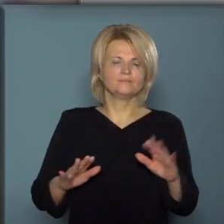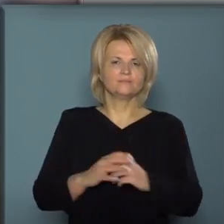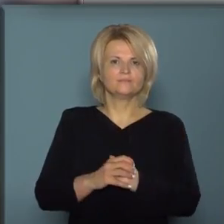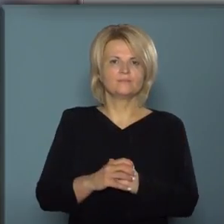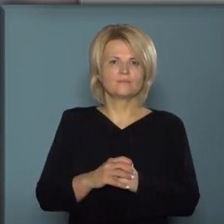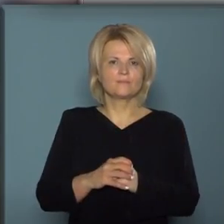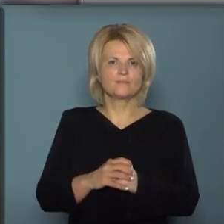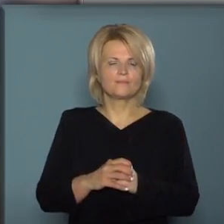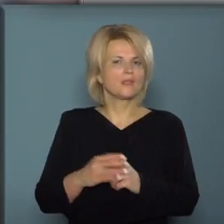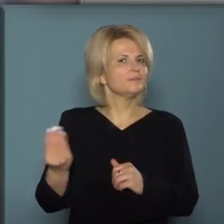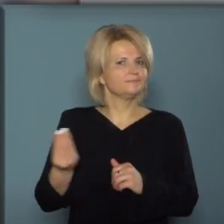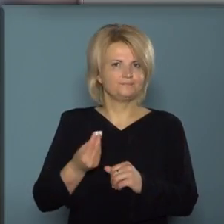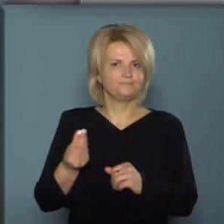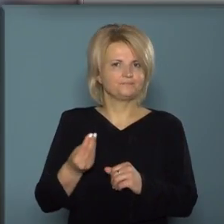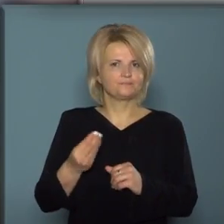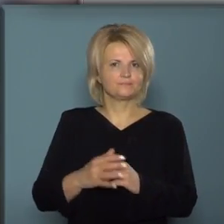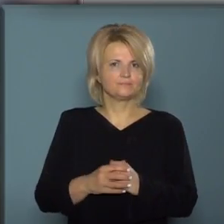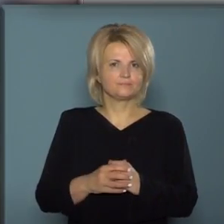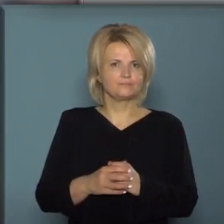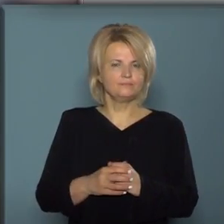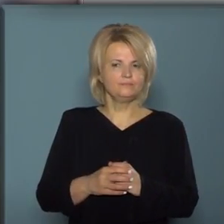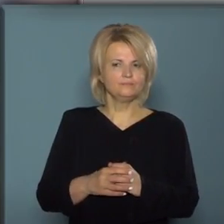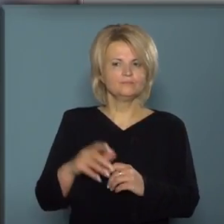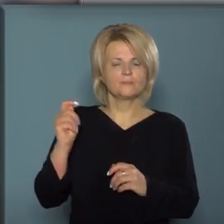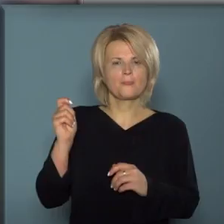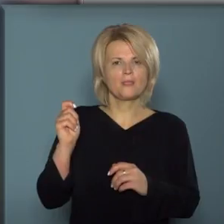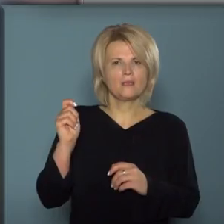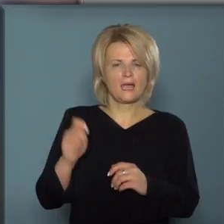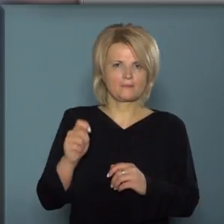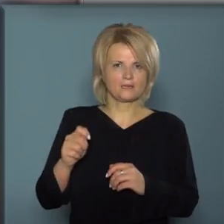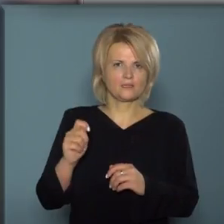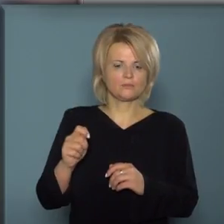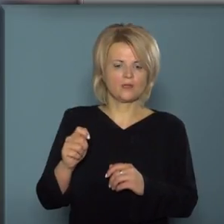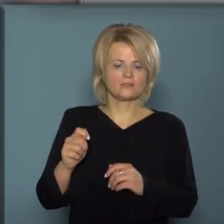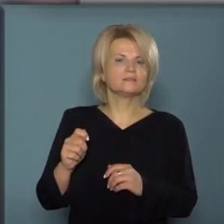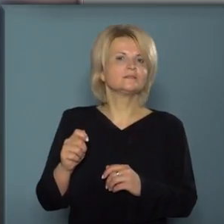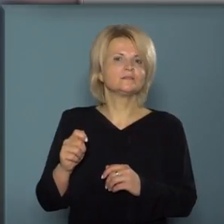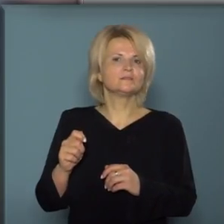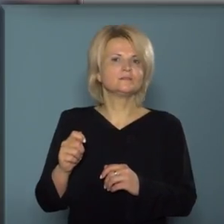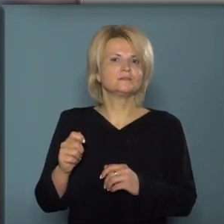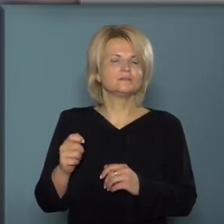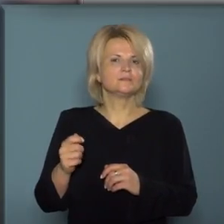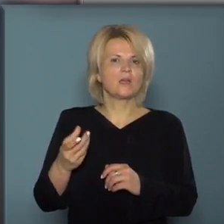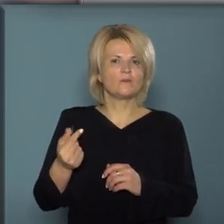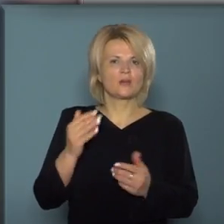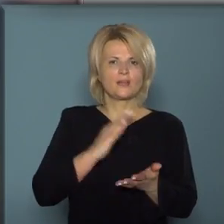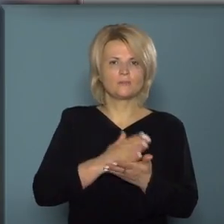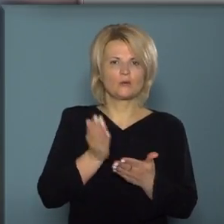előttünk, hiszen áprilisban megérkezik a forrás megosztásból